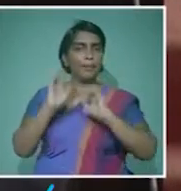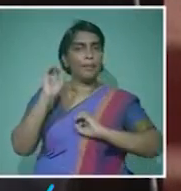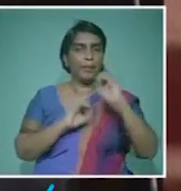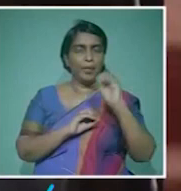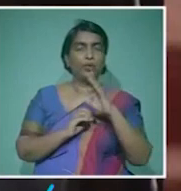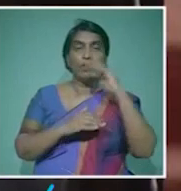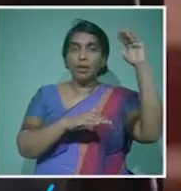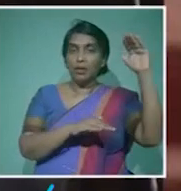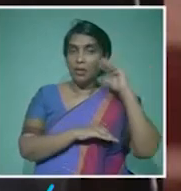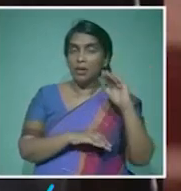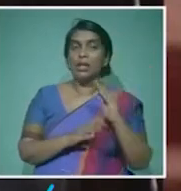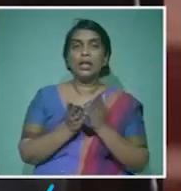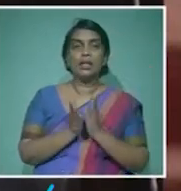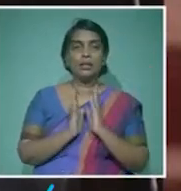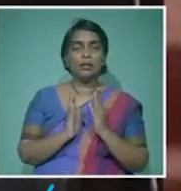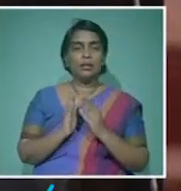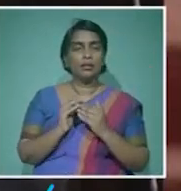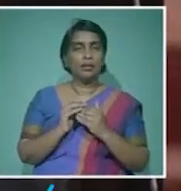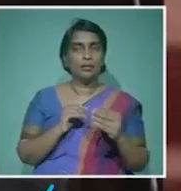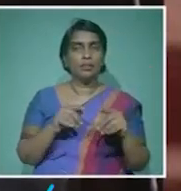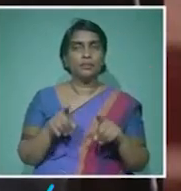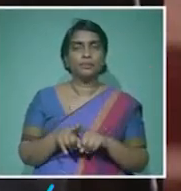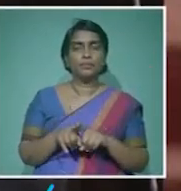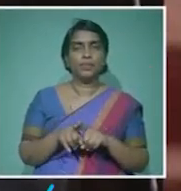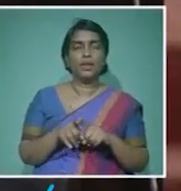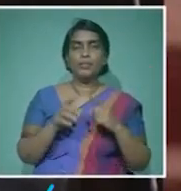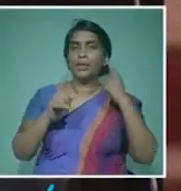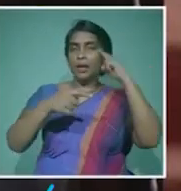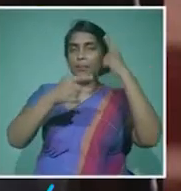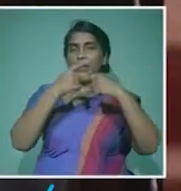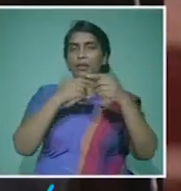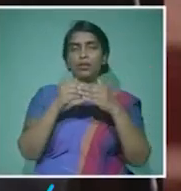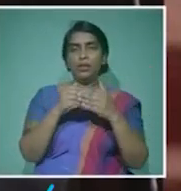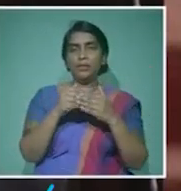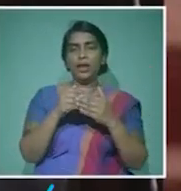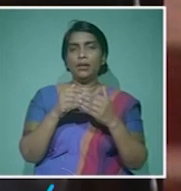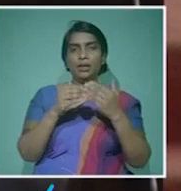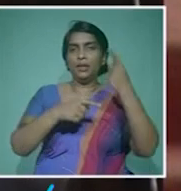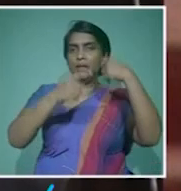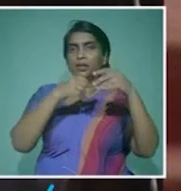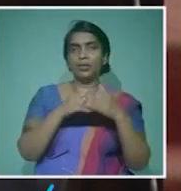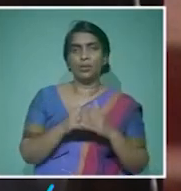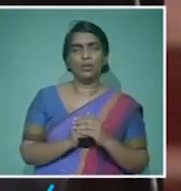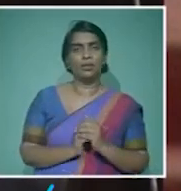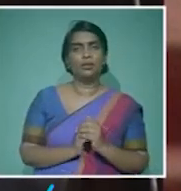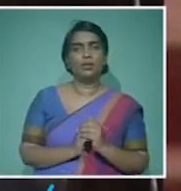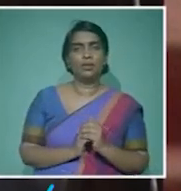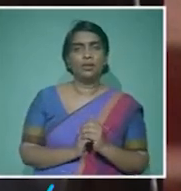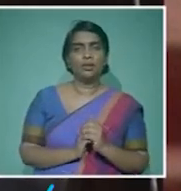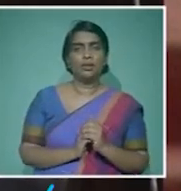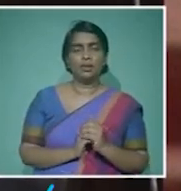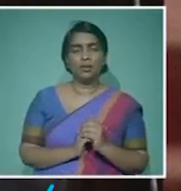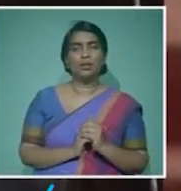කරේ ඉන්දියාවෙන්. නමුත් දැන් මාසයකට එකහමාරකට ඉස්සෙල්ලා ඉන්දියානු රජයත් තිරුංගු පිටි